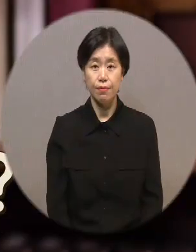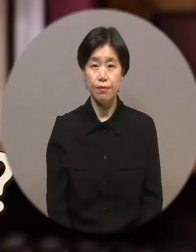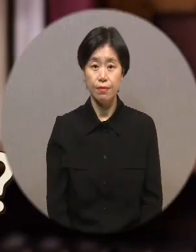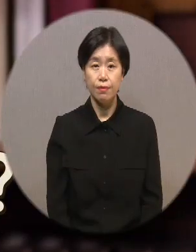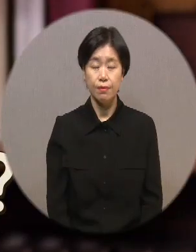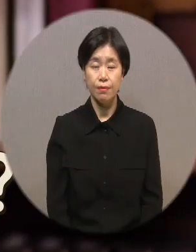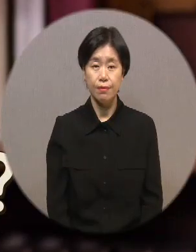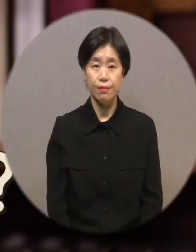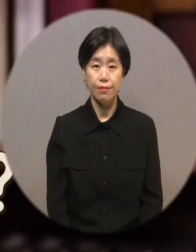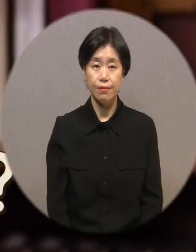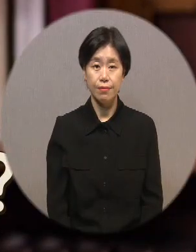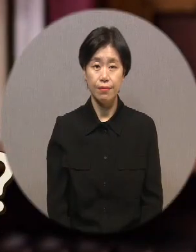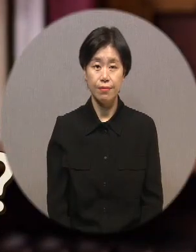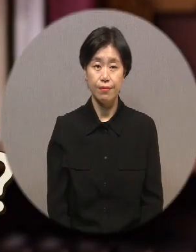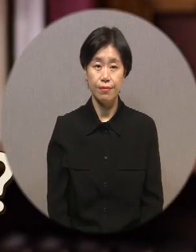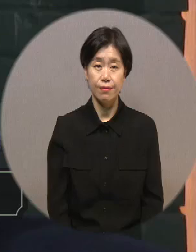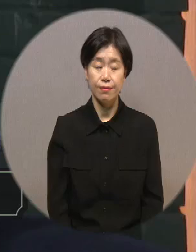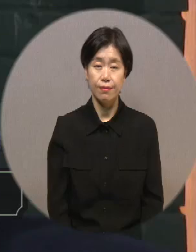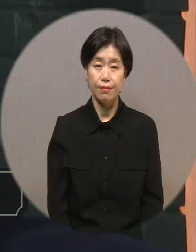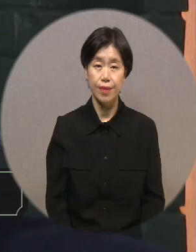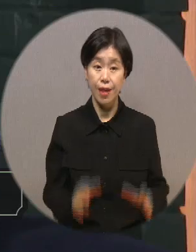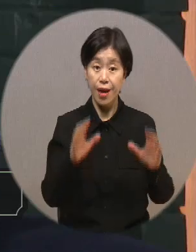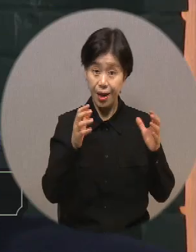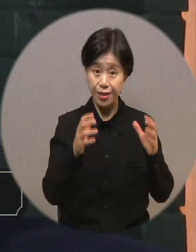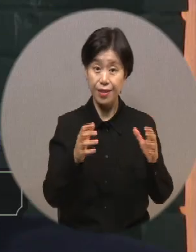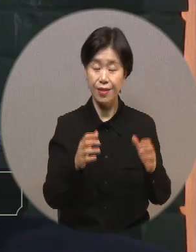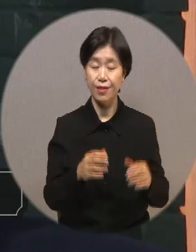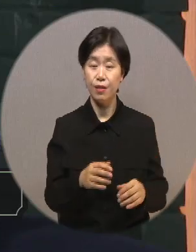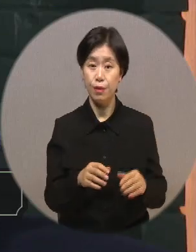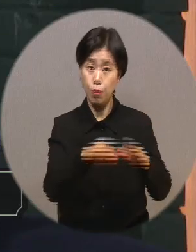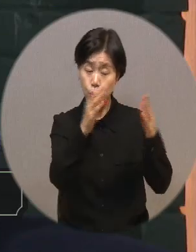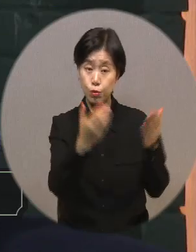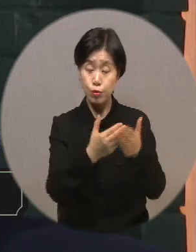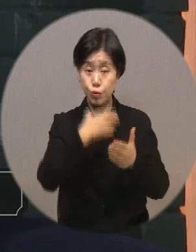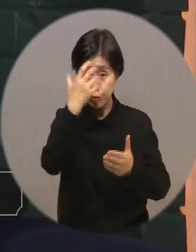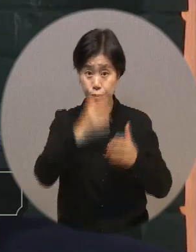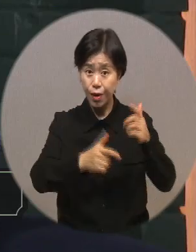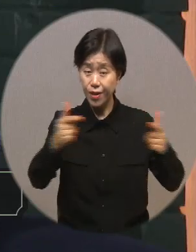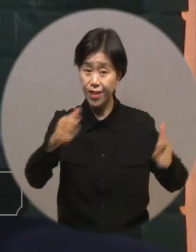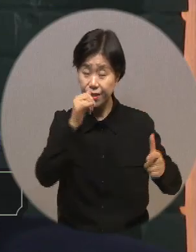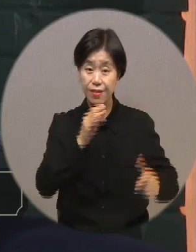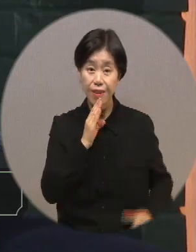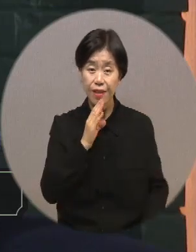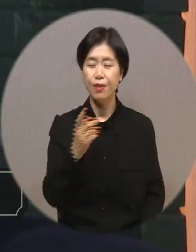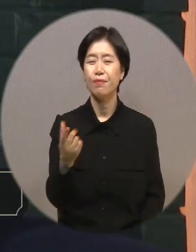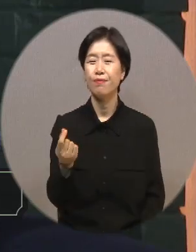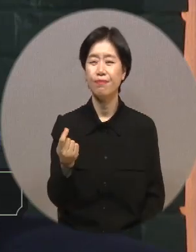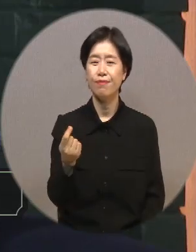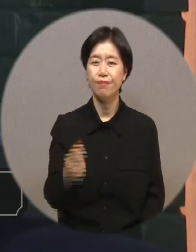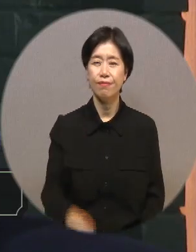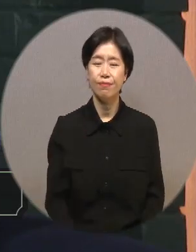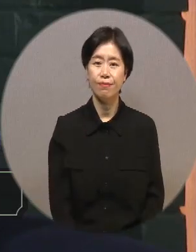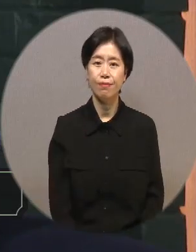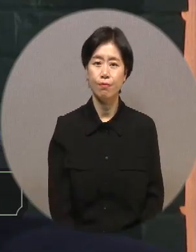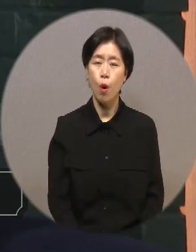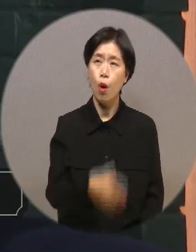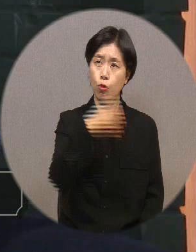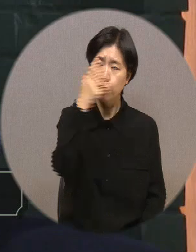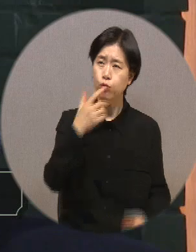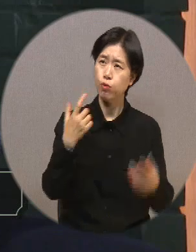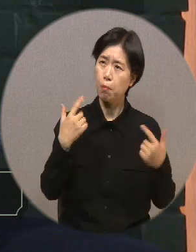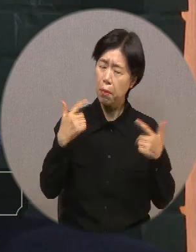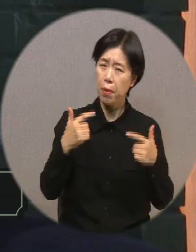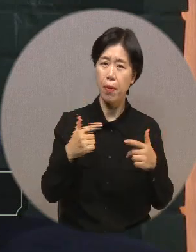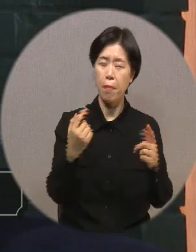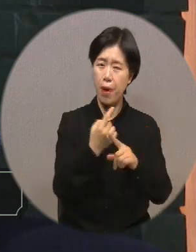다 가지각색이겠어요? 예, 뭐 아이들 꿈이 뭐 확고한 애들도 있고, 뭐 어제와 오늘 다른 아이들도 있긴